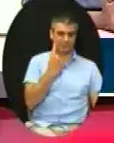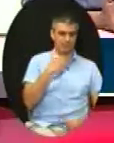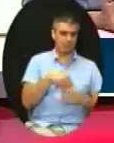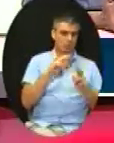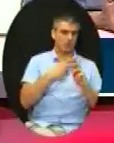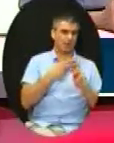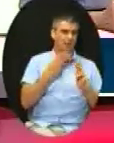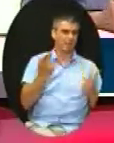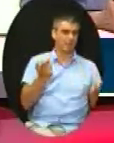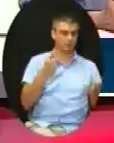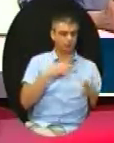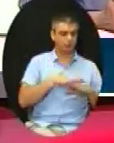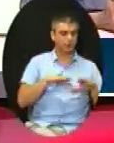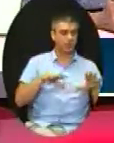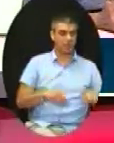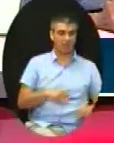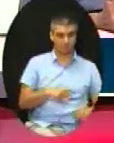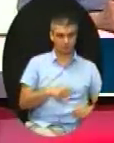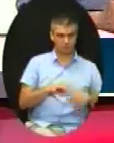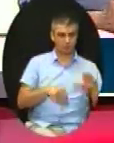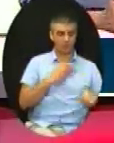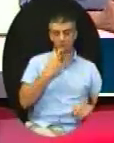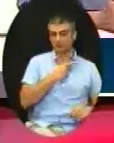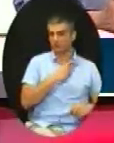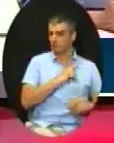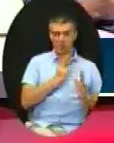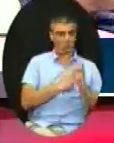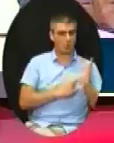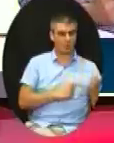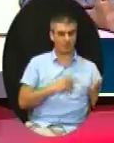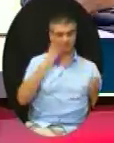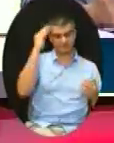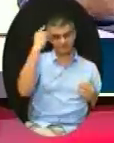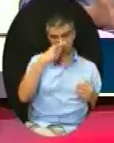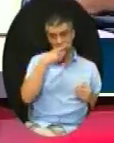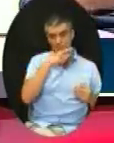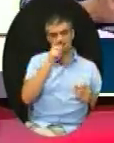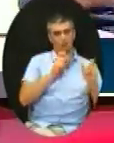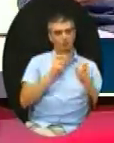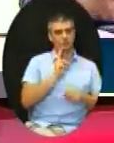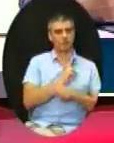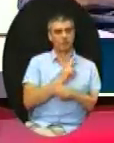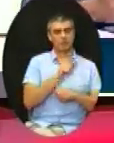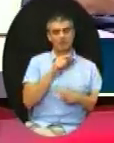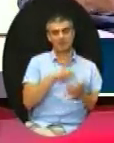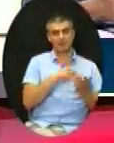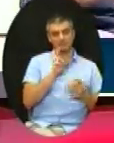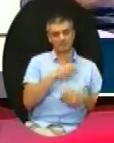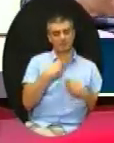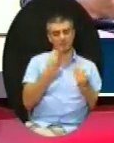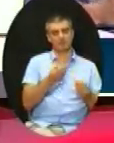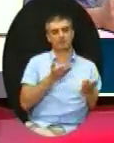בקהילה הבינלאומית, שמדובר בשטח כבוש, שהתנחלות ישראלית שם היא לא חוקית, שהפלסטינים הם התושבים המוגנים, ולהם צריך